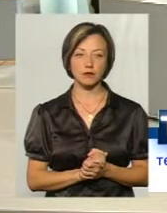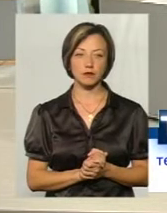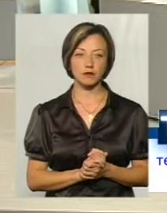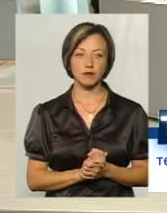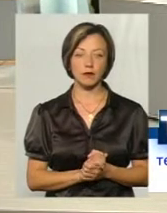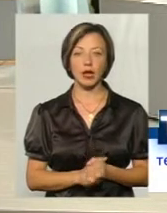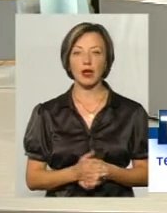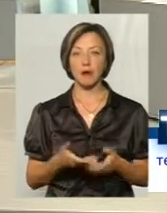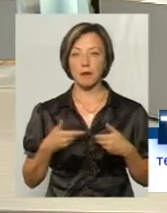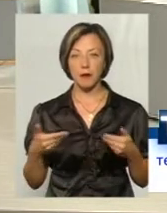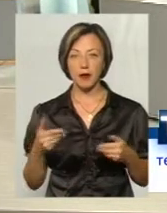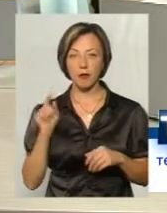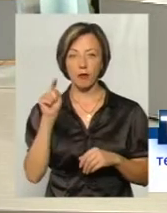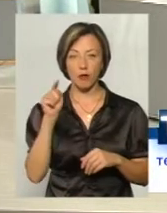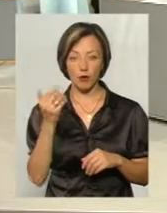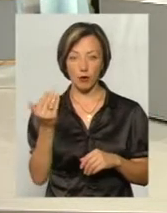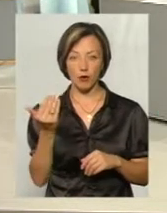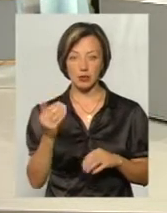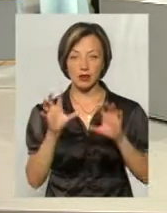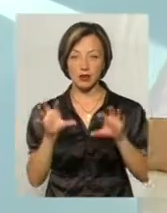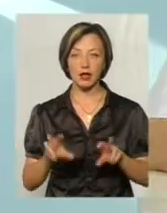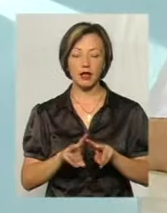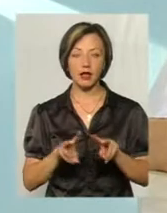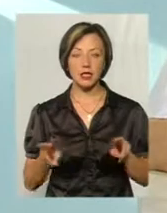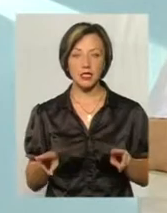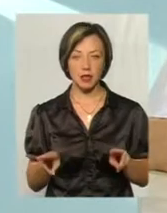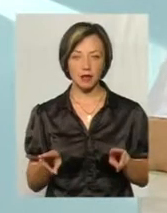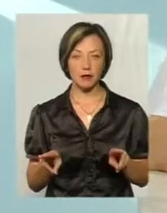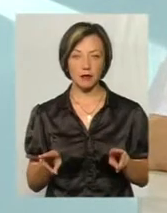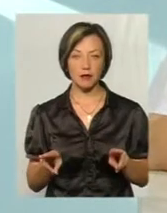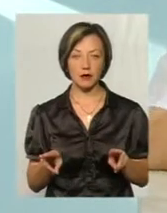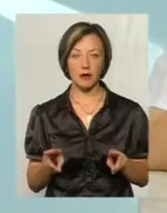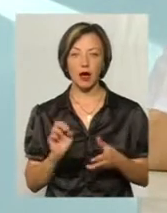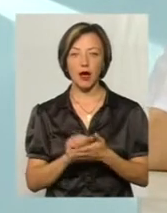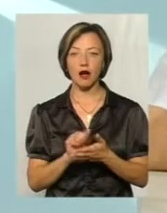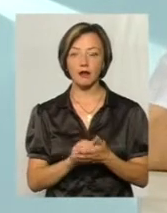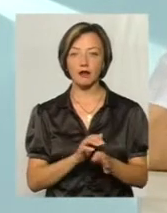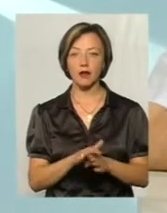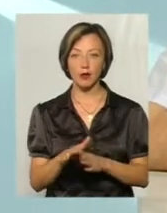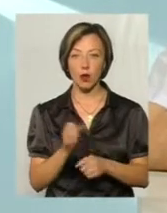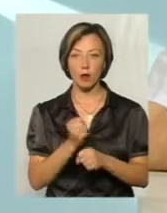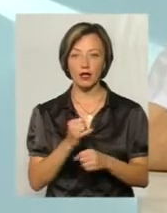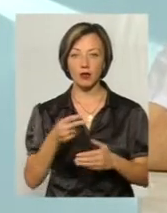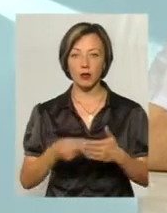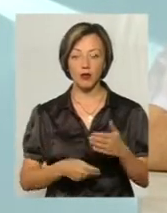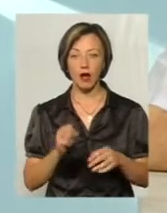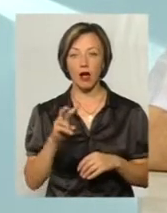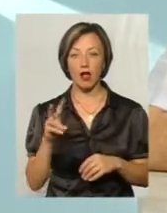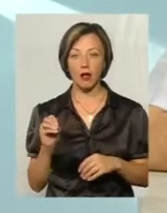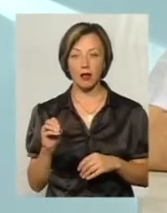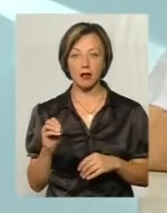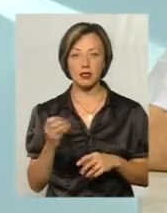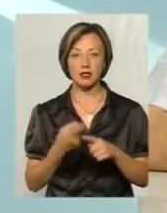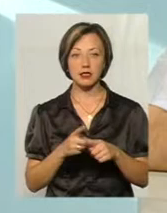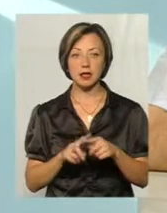їхньому законодавству, такі ж самі акти виконаних робіт і довідки, але